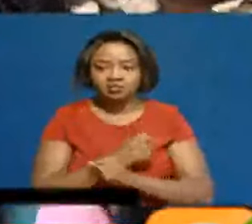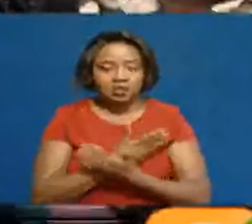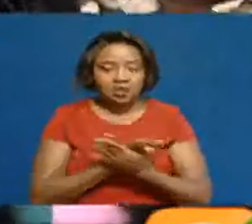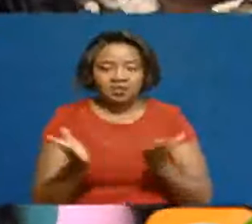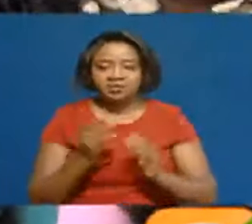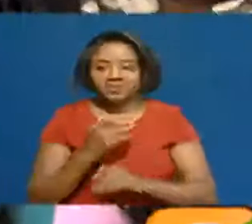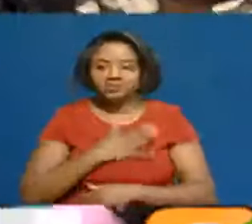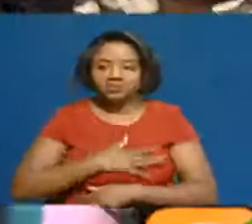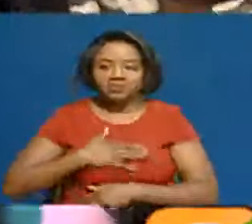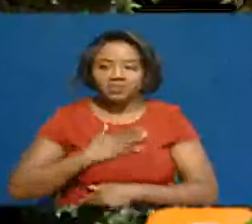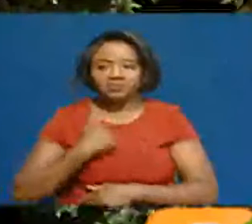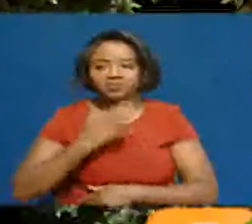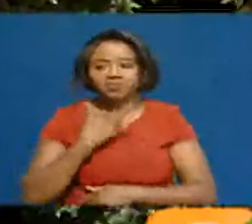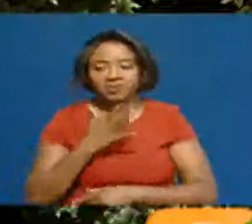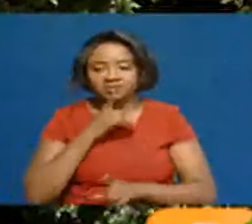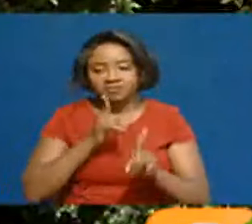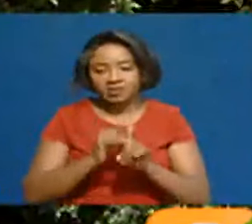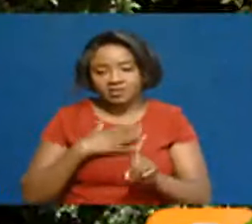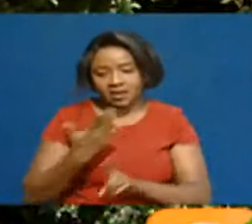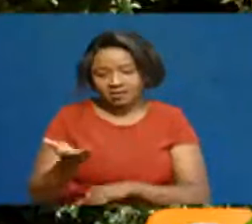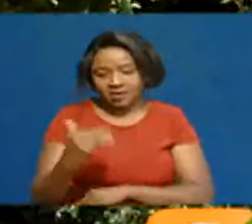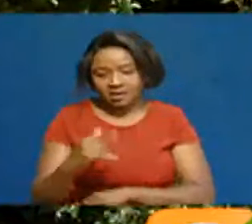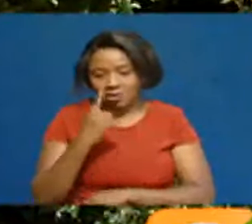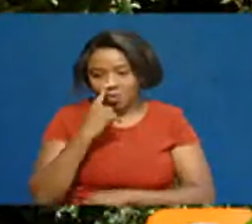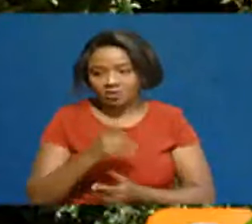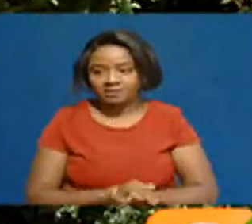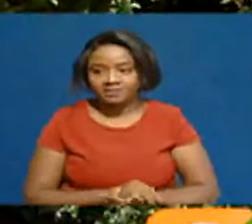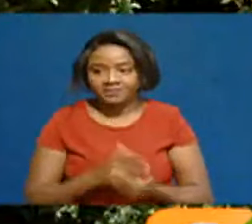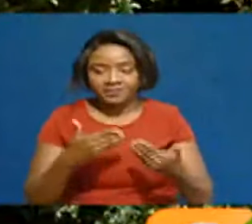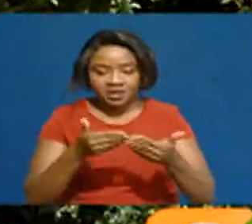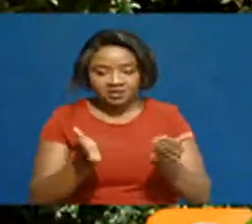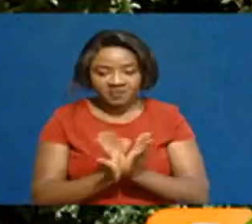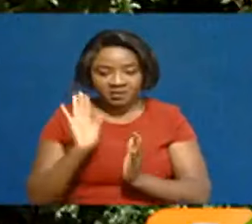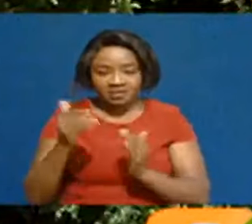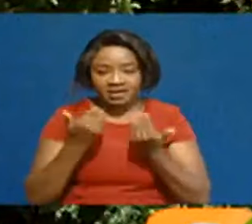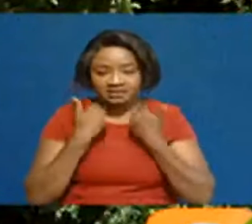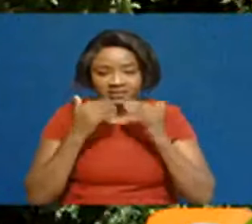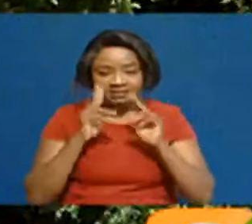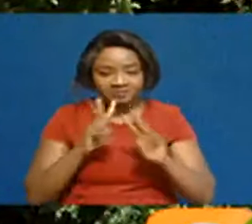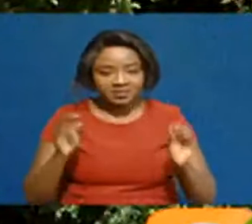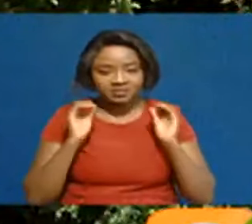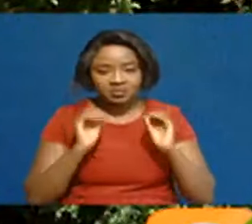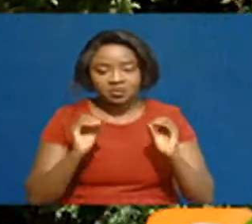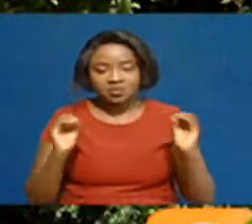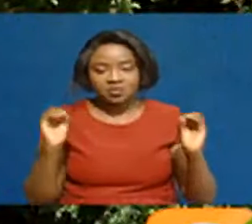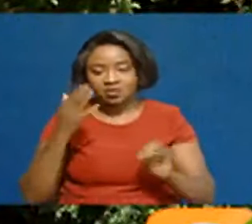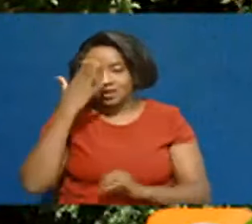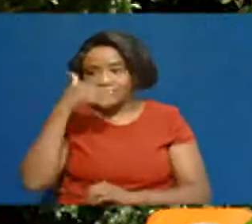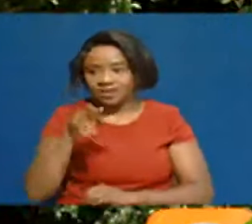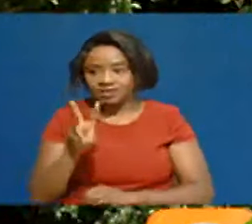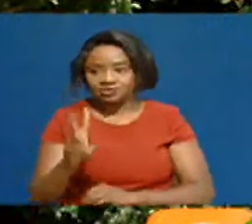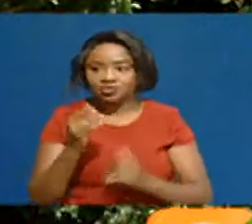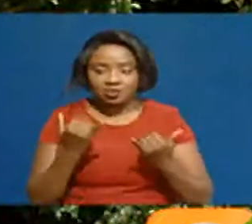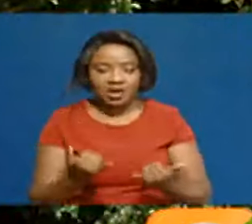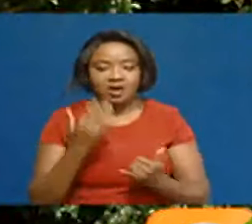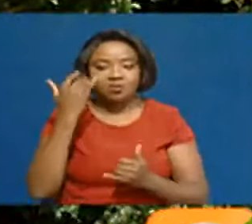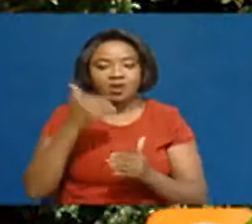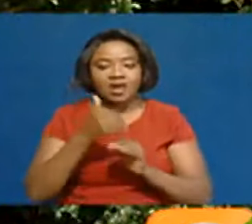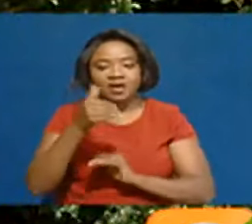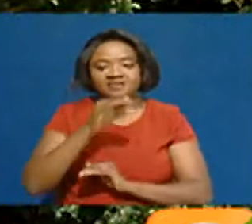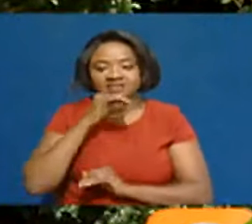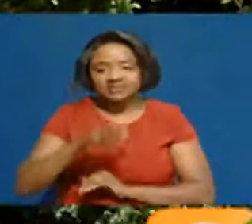to be home. That's all we want. Familia ya Kevin Cory Gathura imekosa lepe la usingizi kwa siku mbili sasa kufuatia kutoweka kwa ghafla kwa